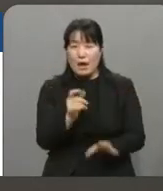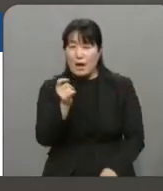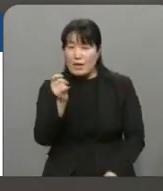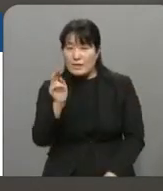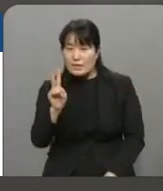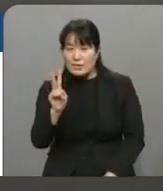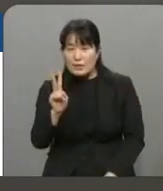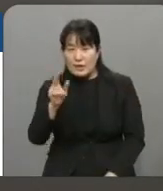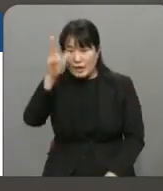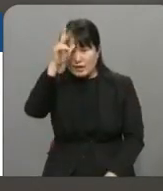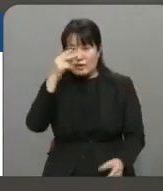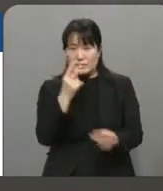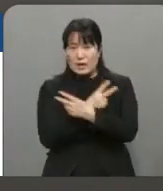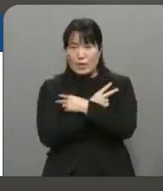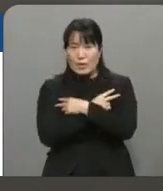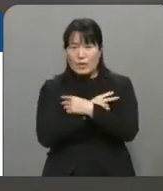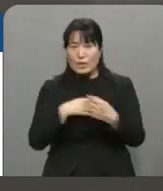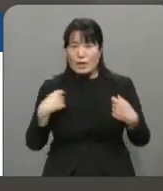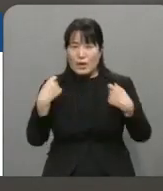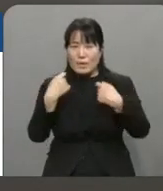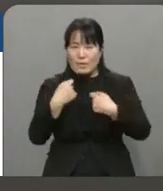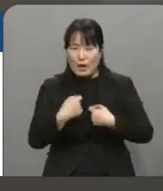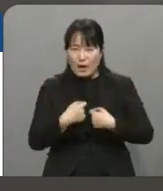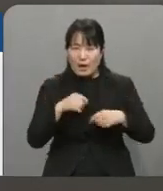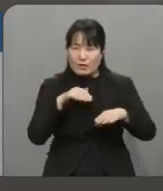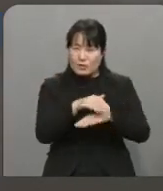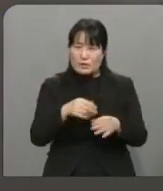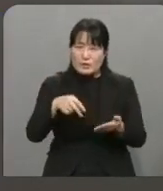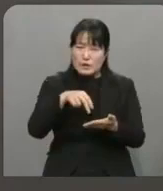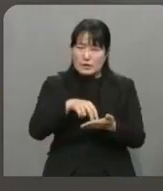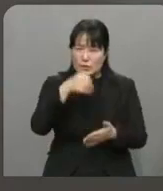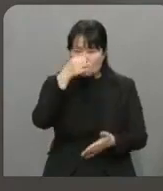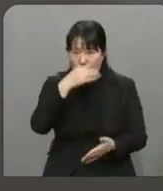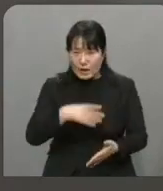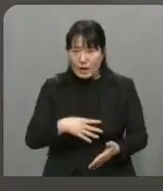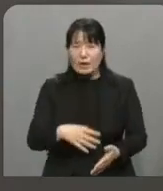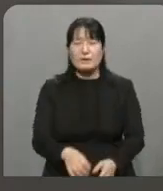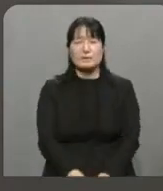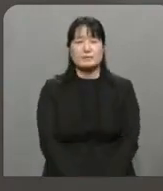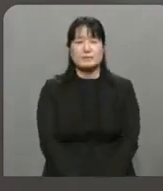이런 게 다 누워지고 그냥 창피해요 그냥. KBS 뉴스 박성훈입니다.